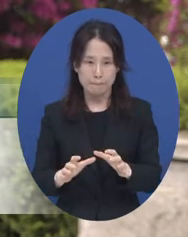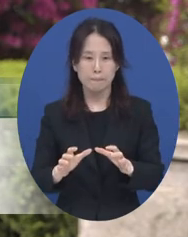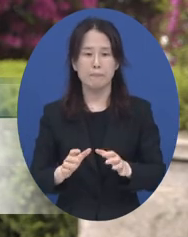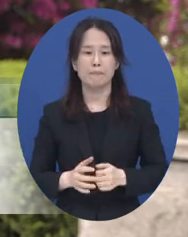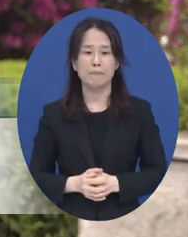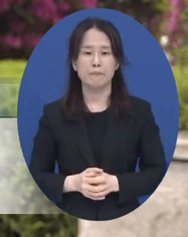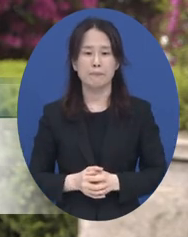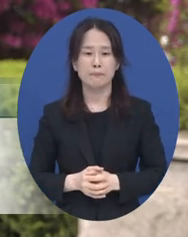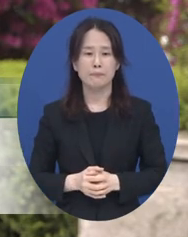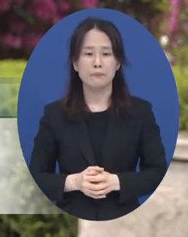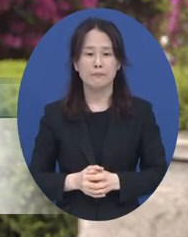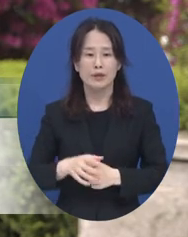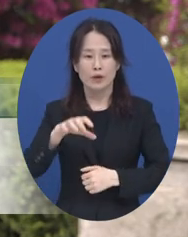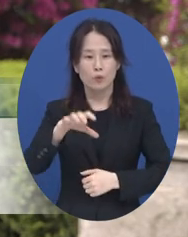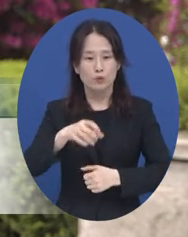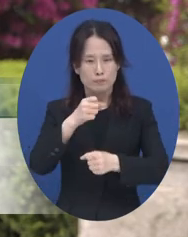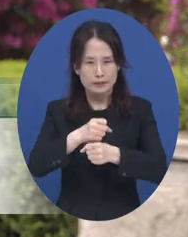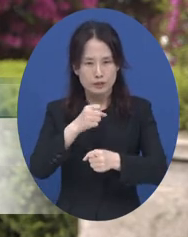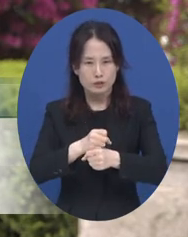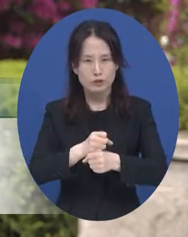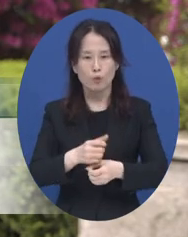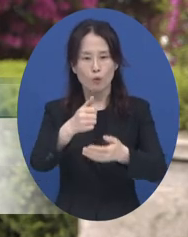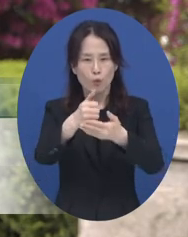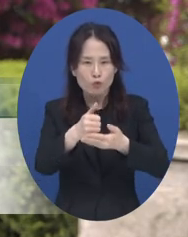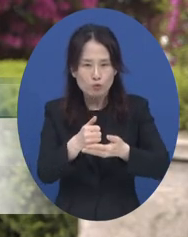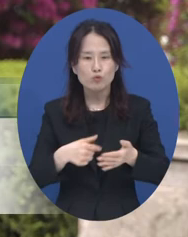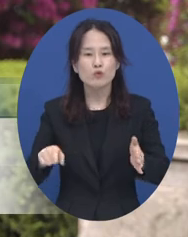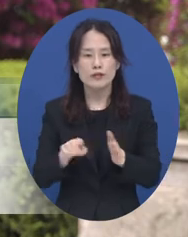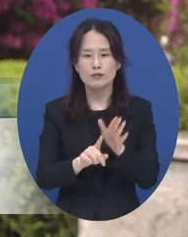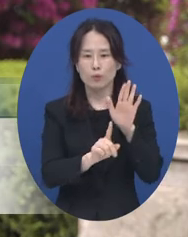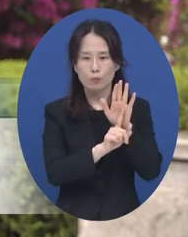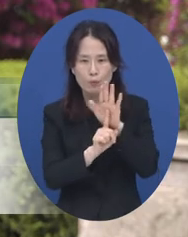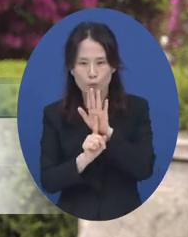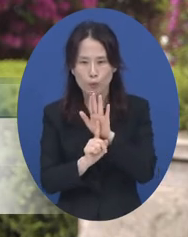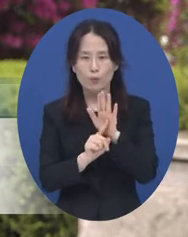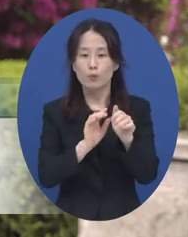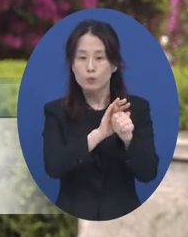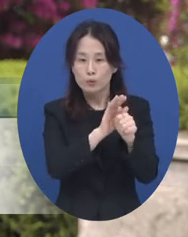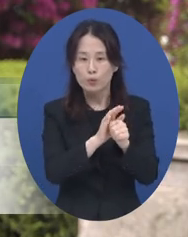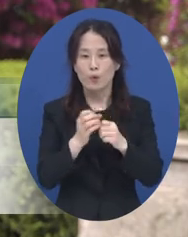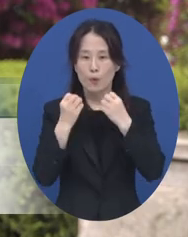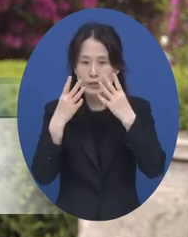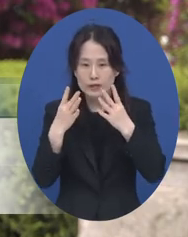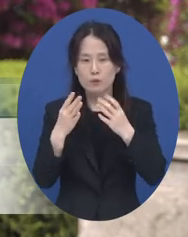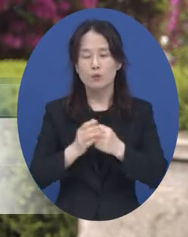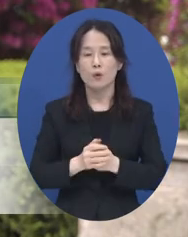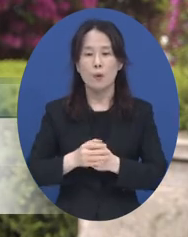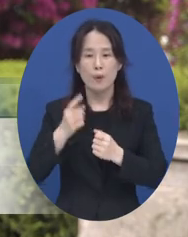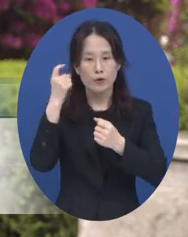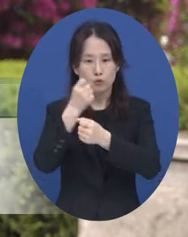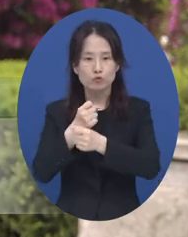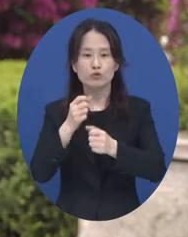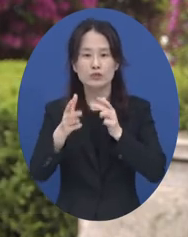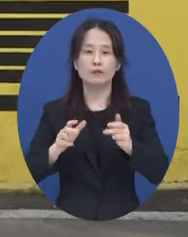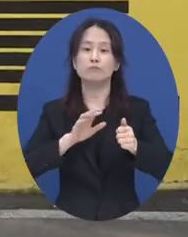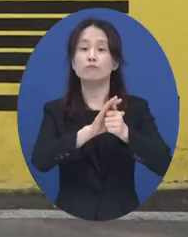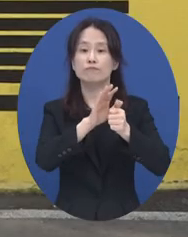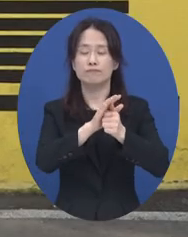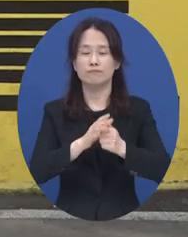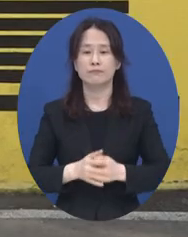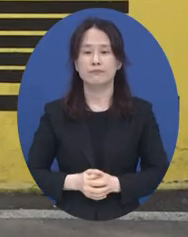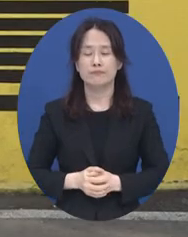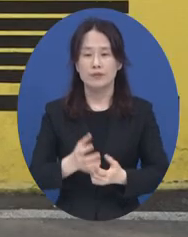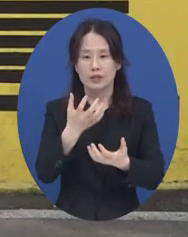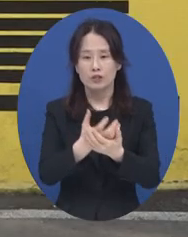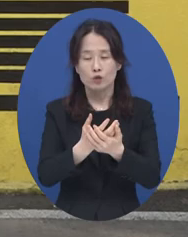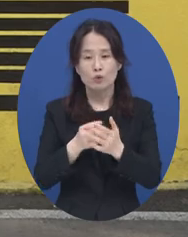협업을 해서 공간 조성 미의 것에는 고개 유유베 마케팅 신메뉴 개발 사업을 저희가 지원하고 있습니다